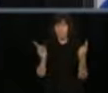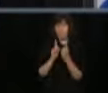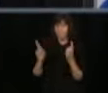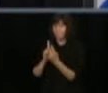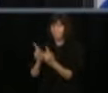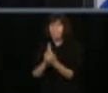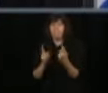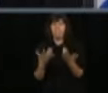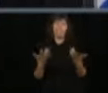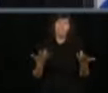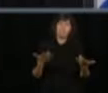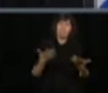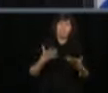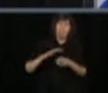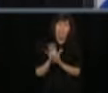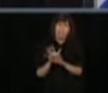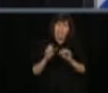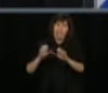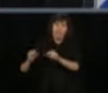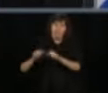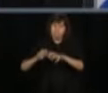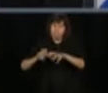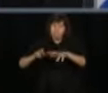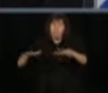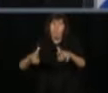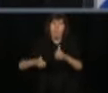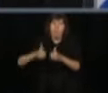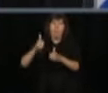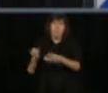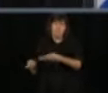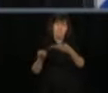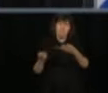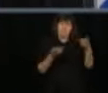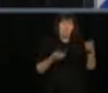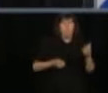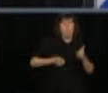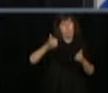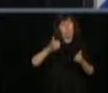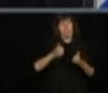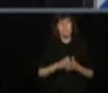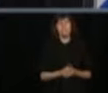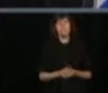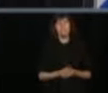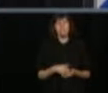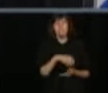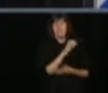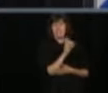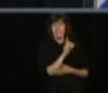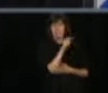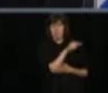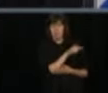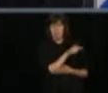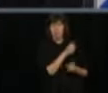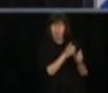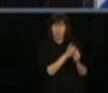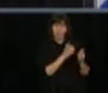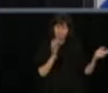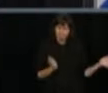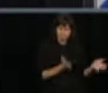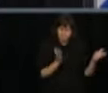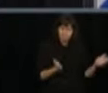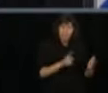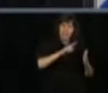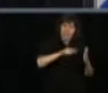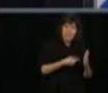nombre d'hospitalisations. C'est pour ça que Christian insiste autant sur